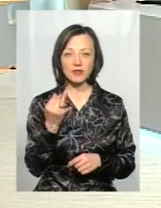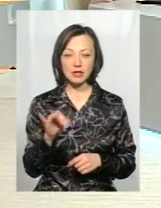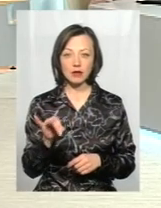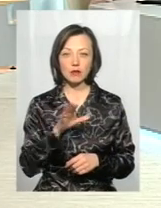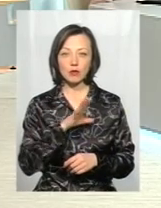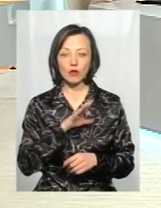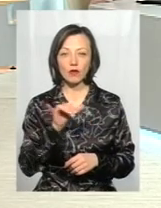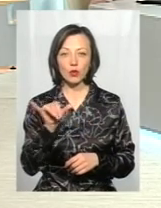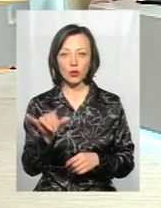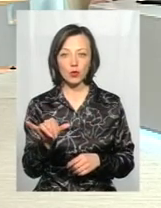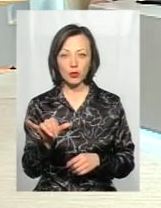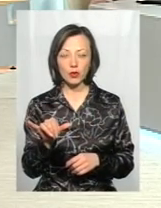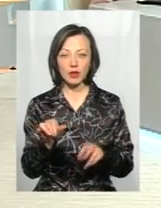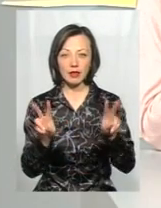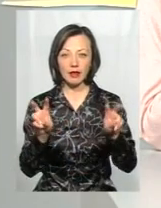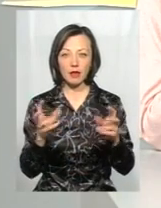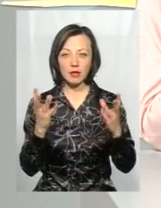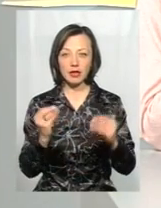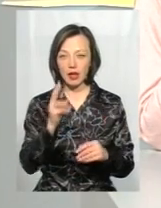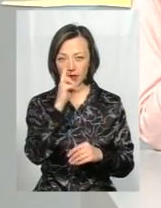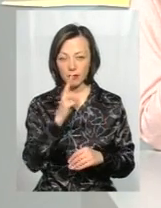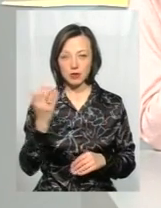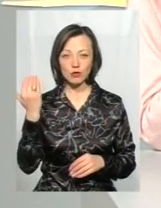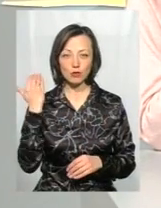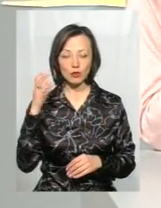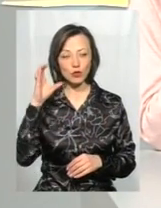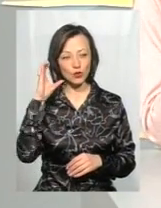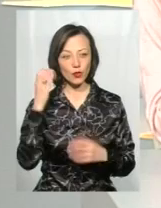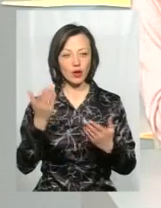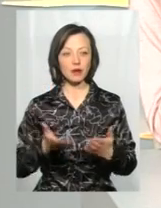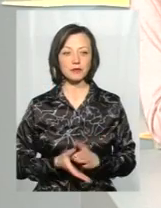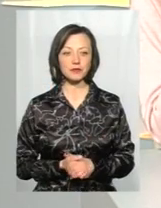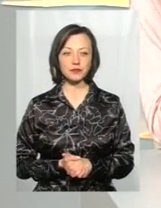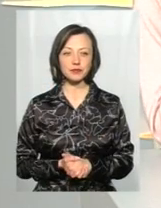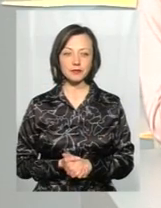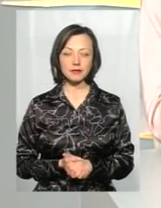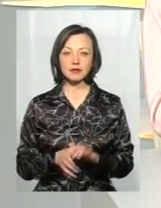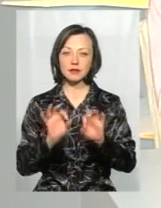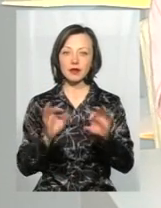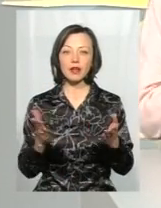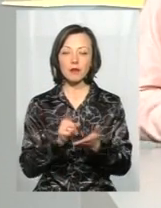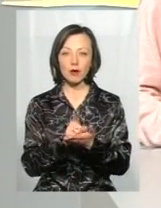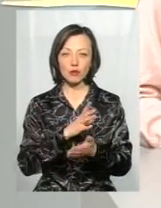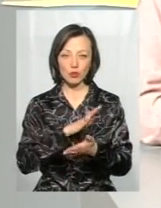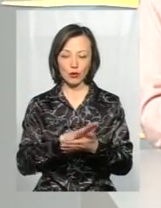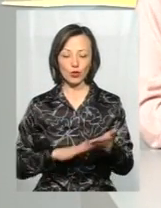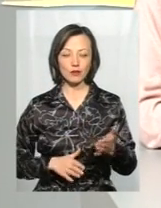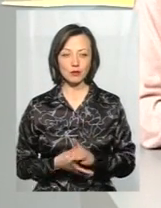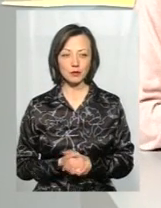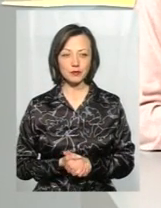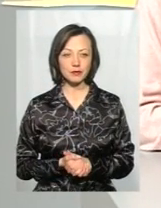був у темі дня 2 місяці тому. Давайте послухаємо. Він окреслив, якими мають бути. І продовжимо